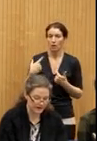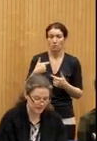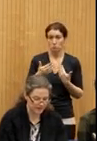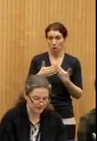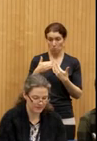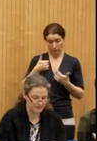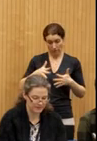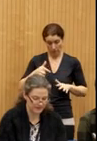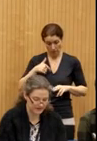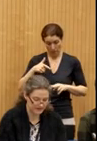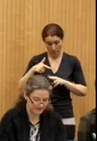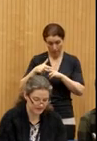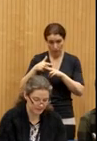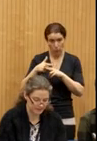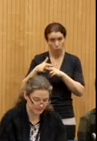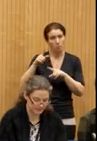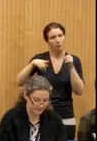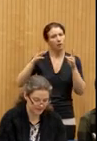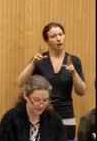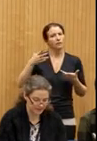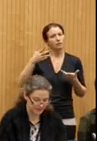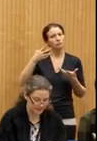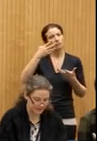eine haben, manchmal vergessen.